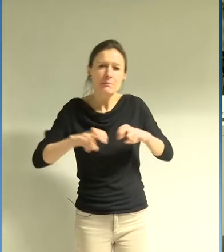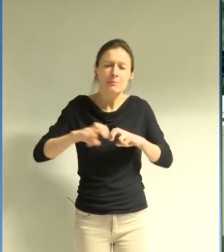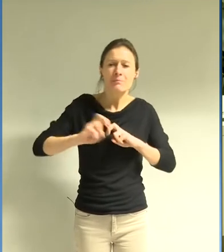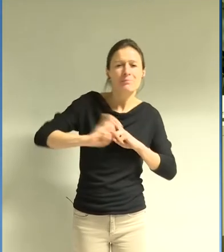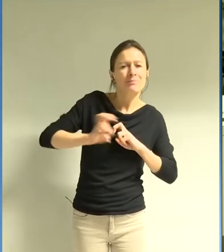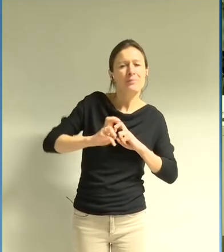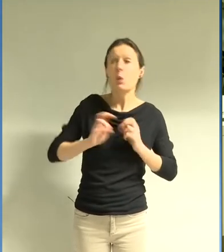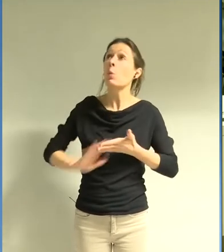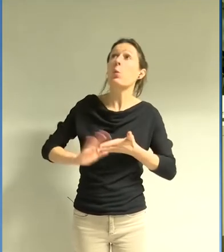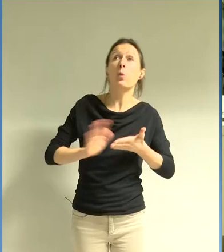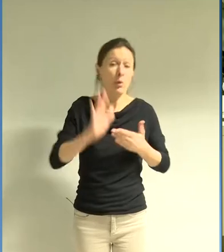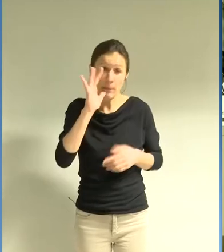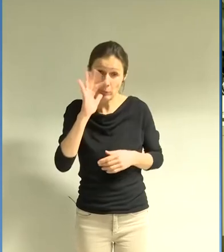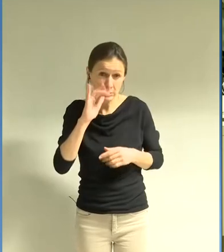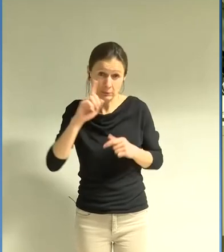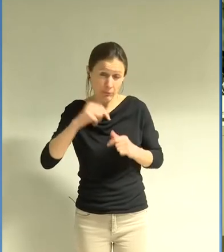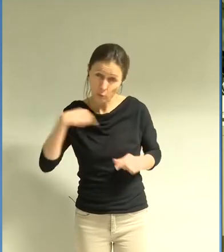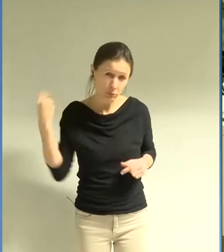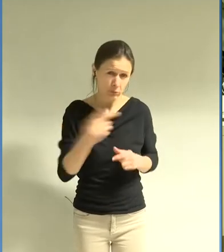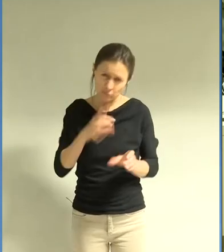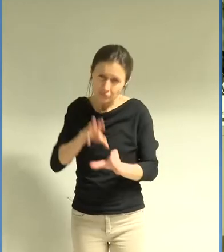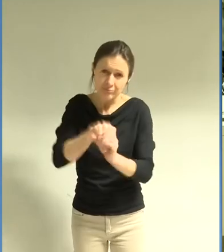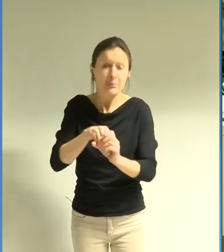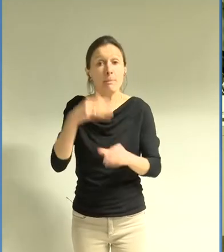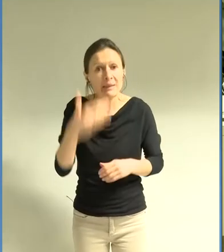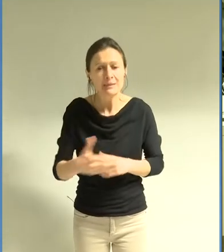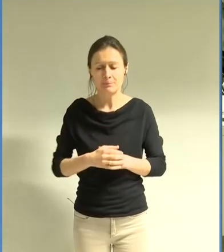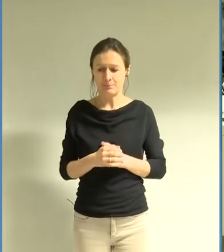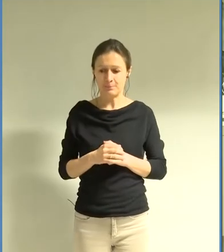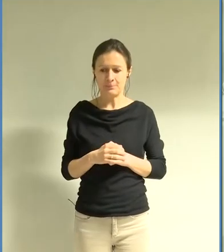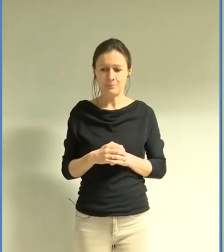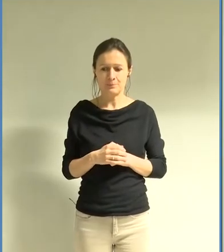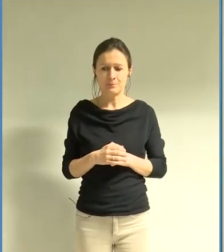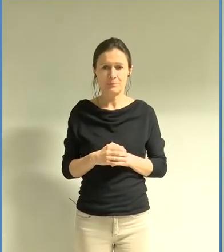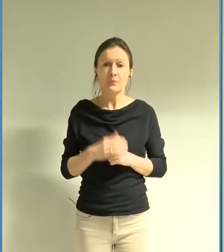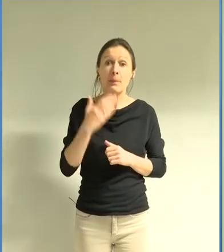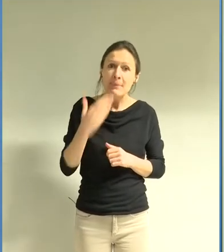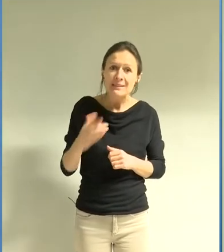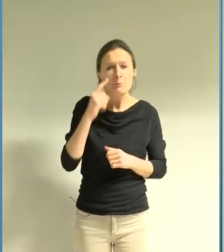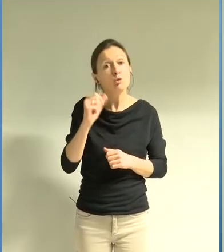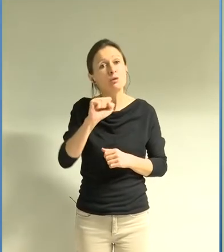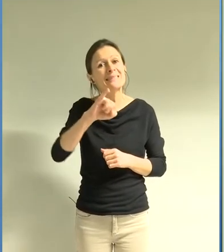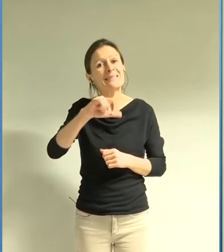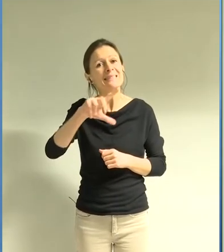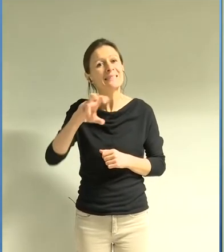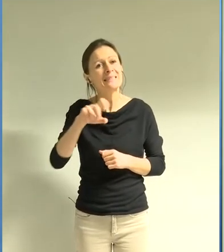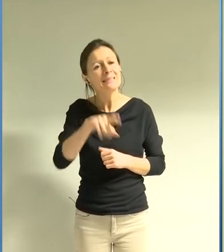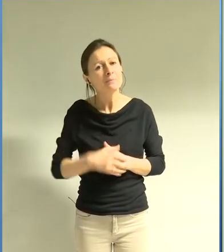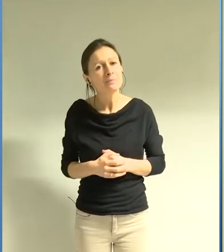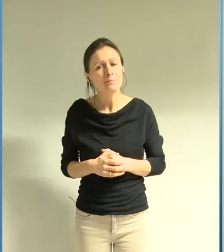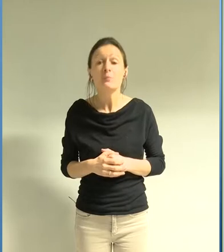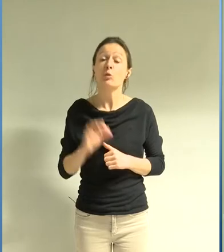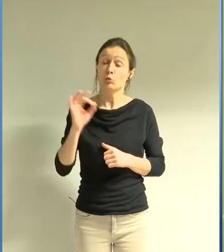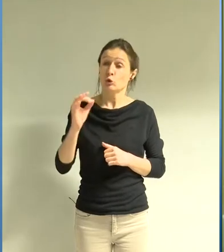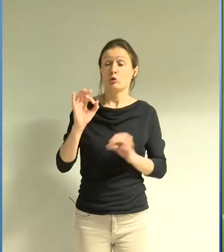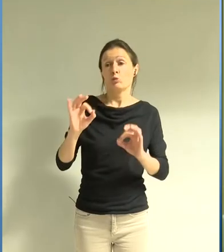associatives et citoyennes du territoire merci merci monsieur 6 oui simplement une explication de vote